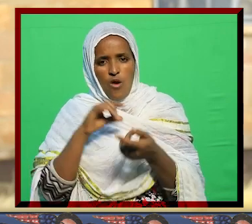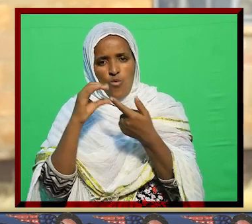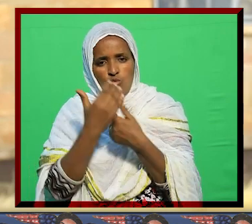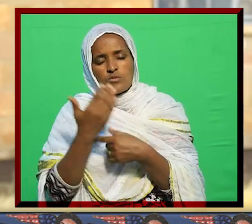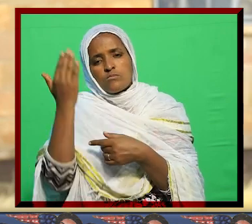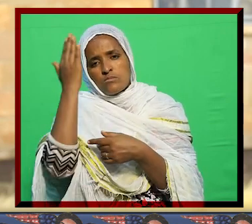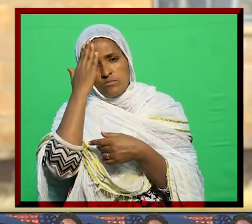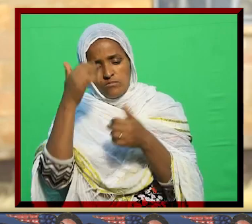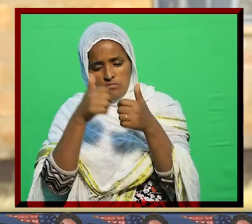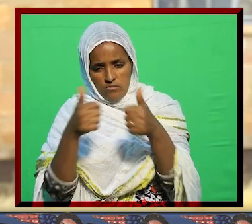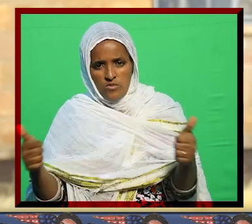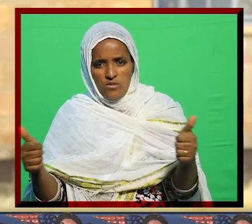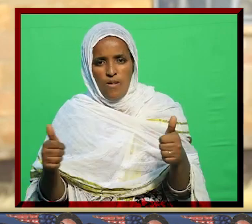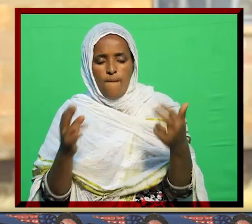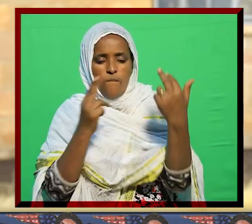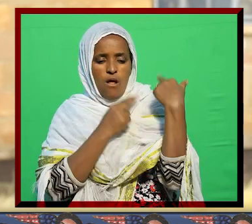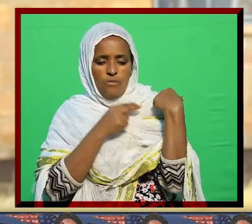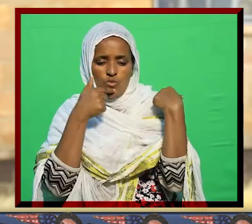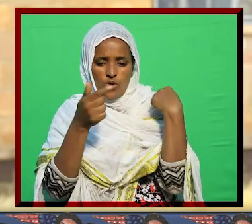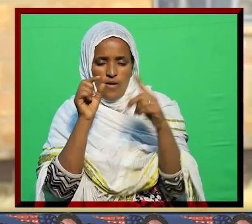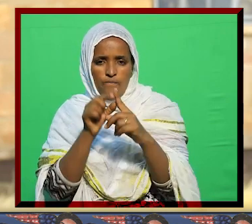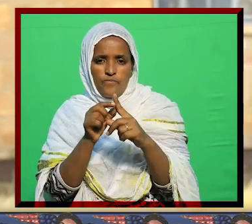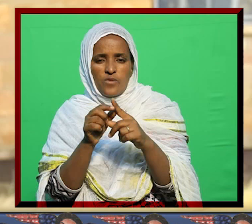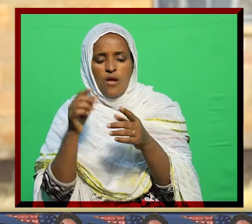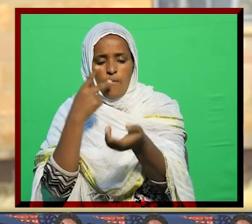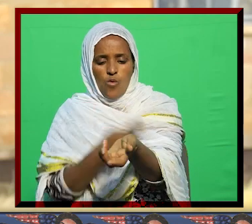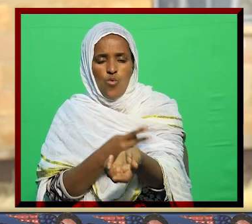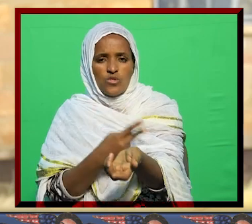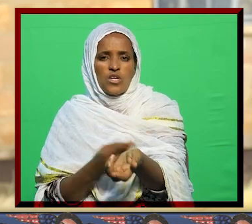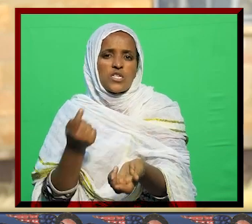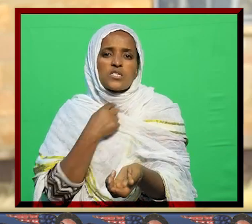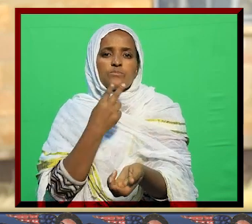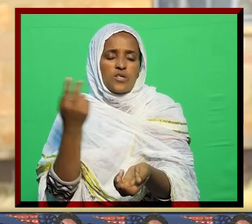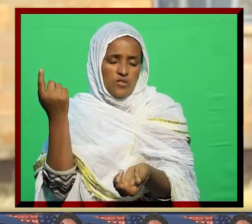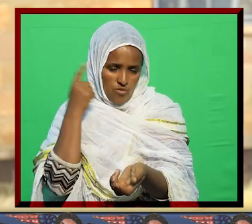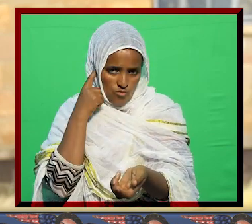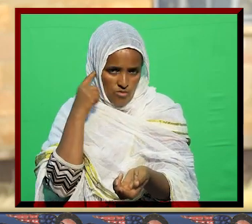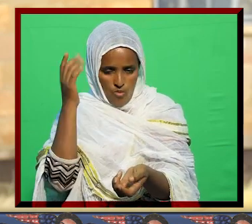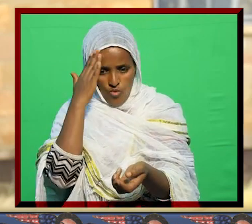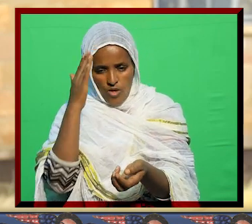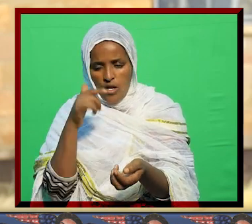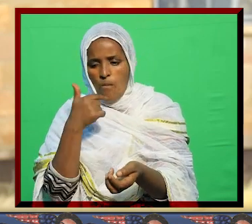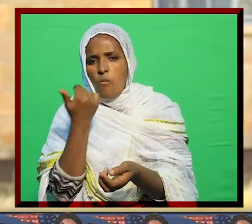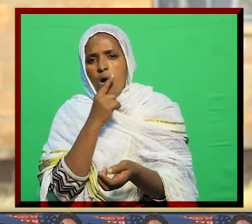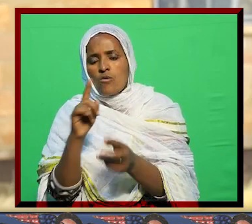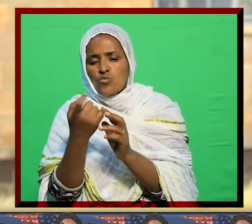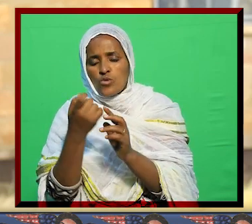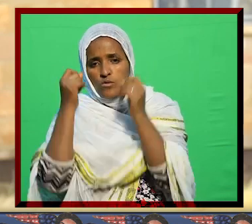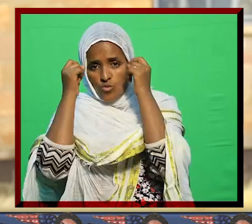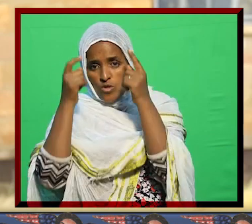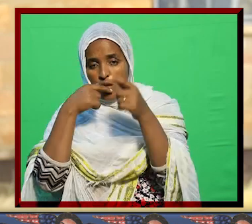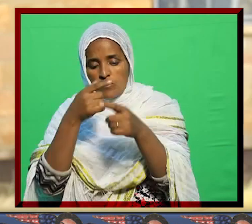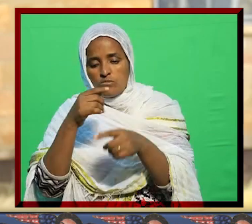ማለት ነው። እኛ የሆኑትን ለይተን እናውቃቸዋለን። ባለቤት የተናገረው ቃል አለ፣ በጎቼ ድምፅን ይሰሙኛል ያውቁኛልም እኔ ማን